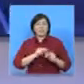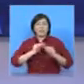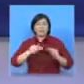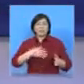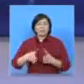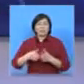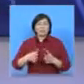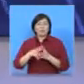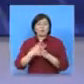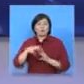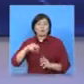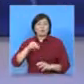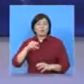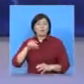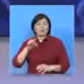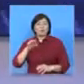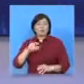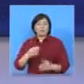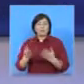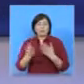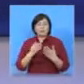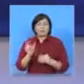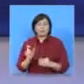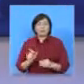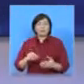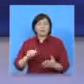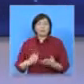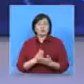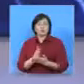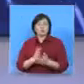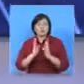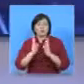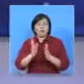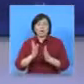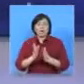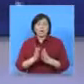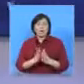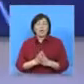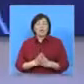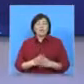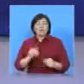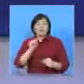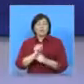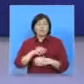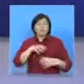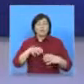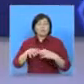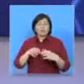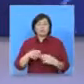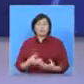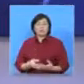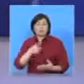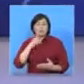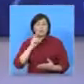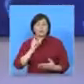Петропавловка. Такой вот новый способ общения сельчан с госслужащими направлен на искоренение коррупции в обществе и создание